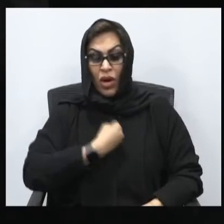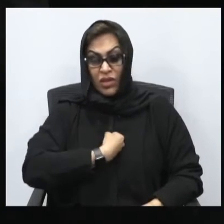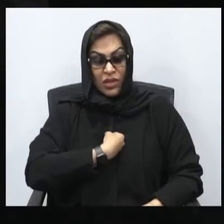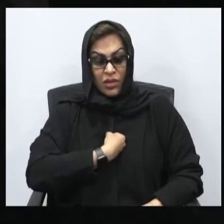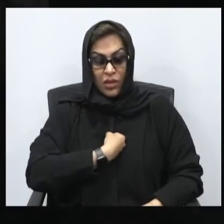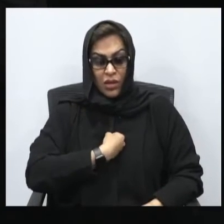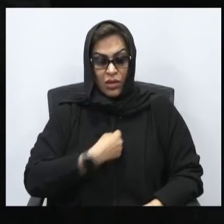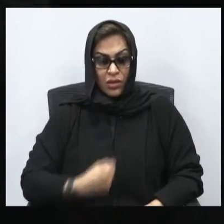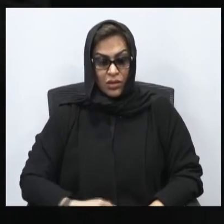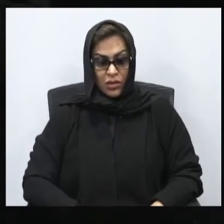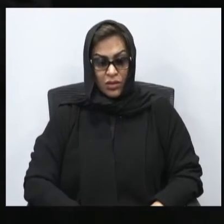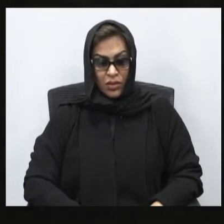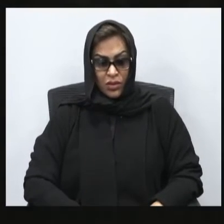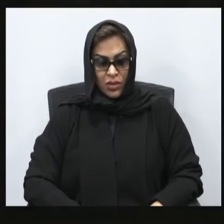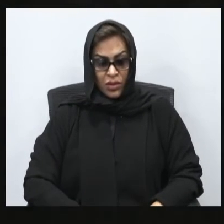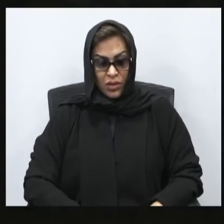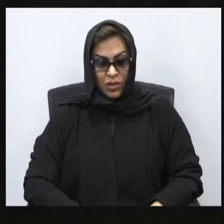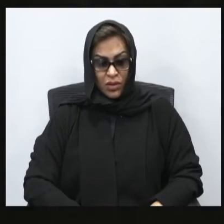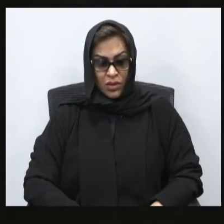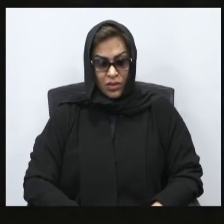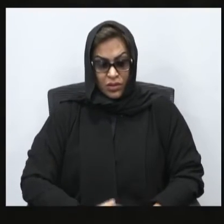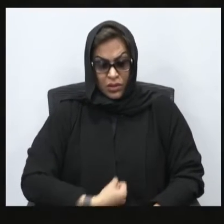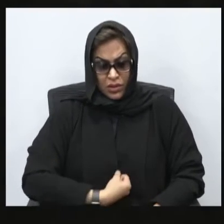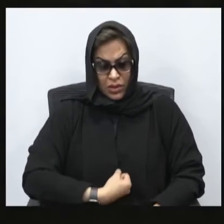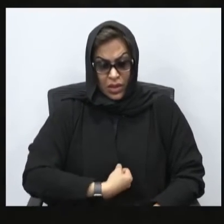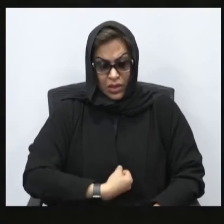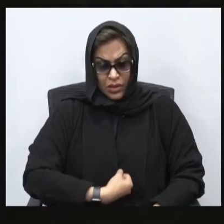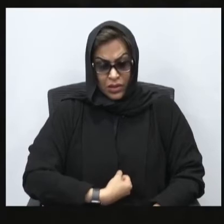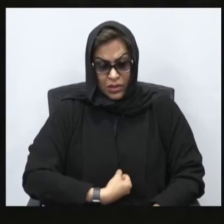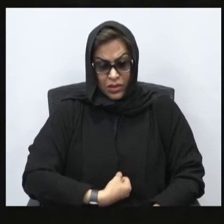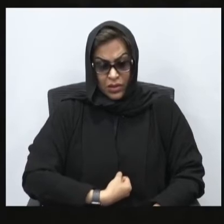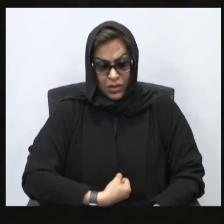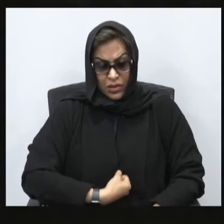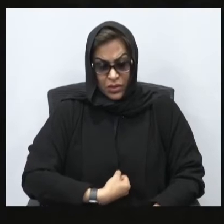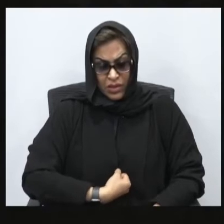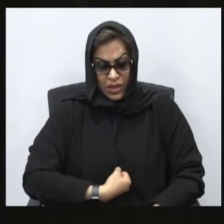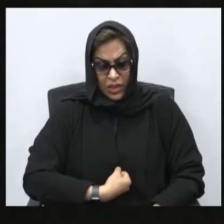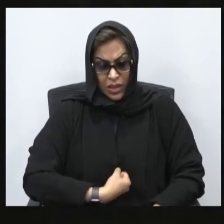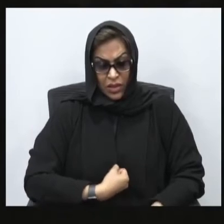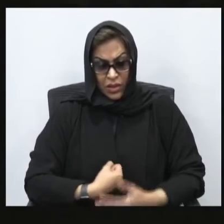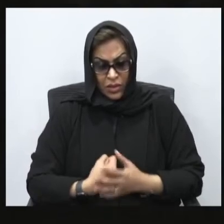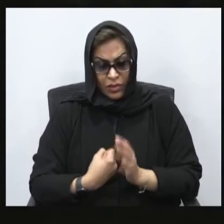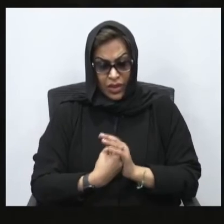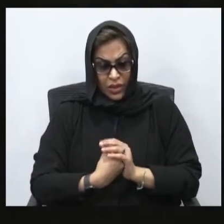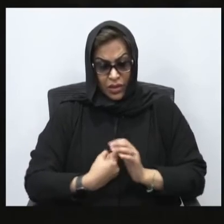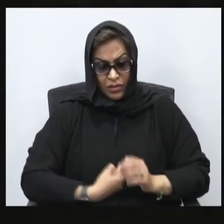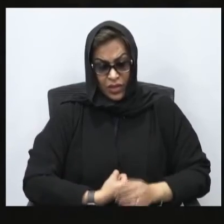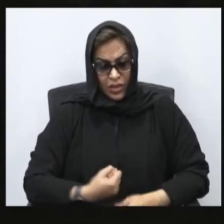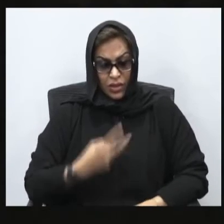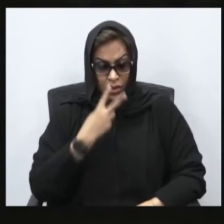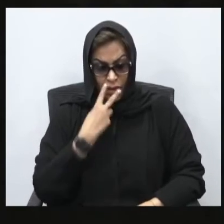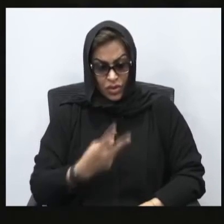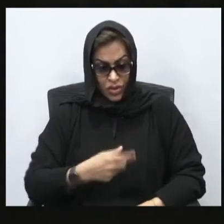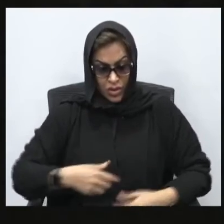الصدر ابدا احتاج الى وضعها انا مين من اللي يتحكم في عمليه التنفس